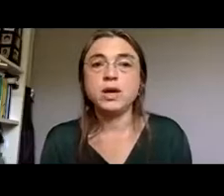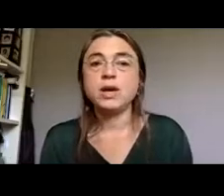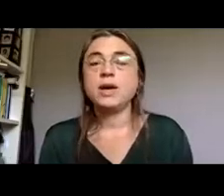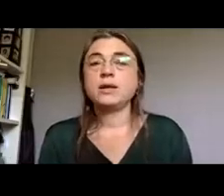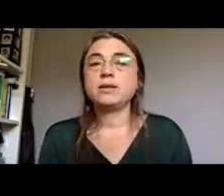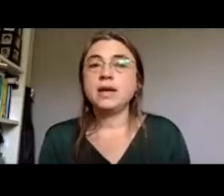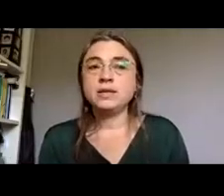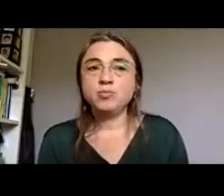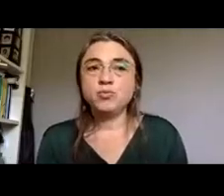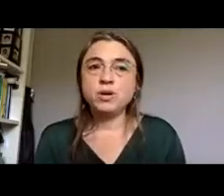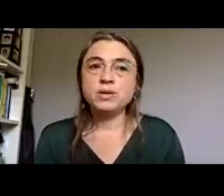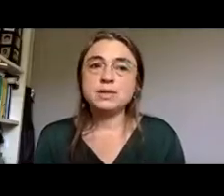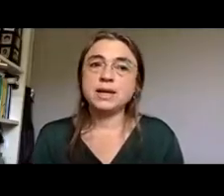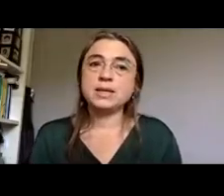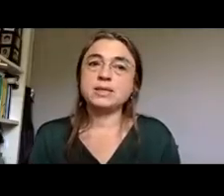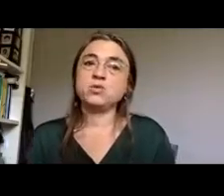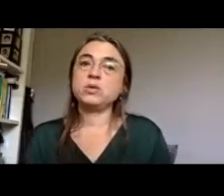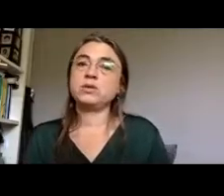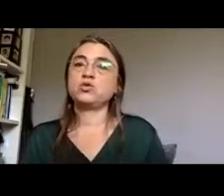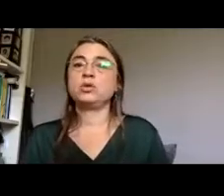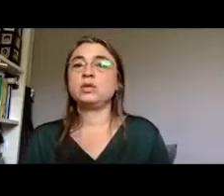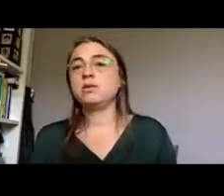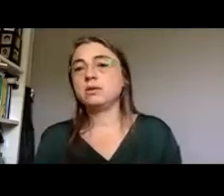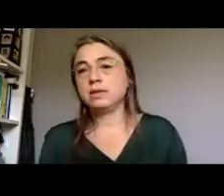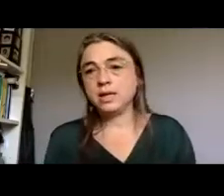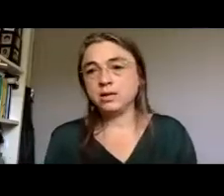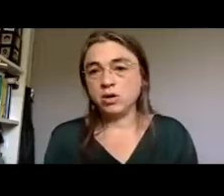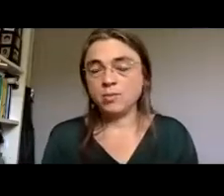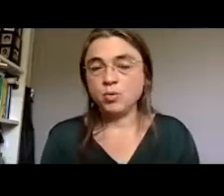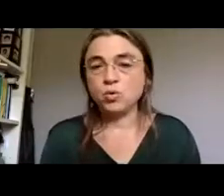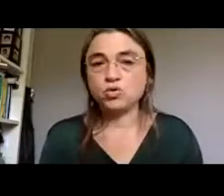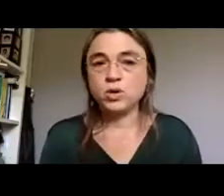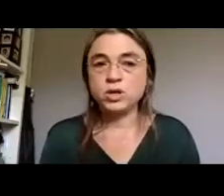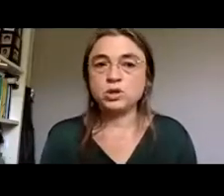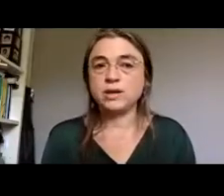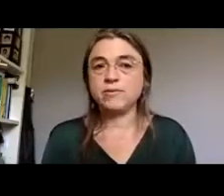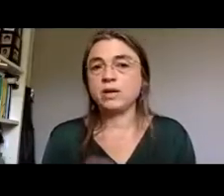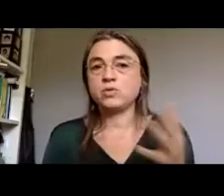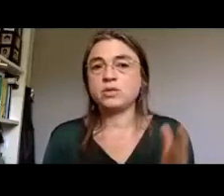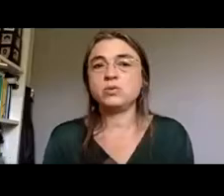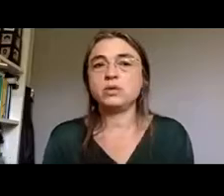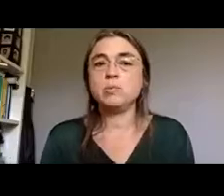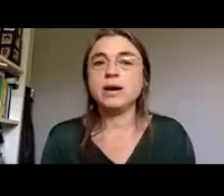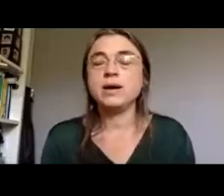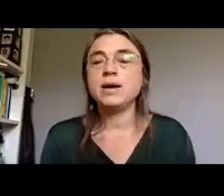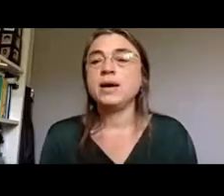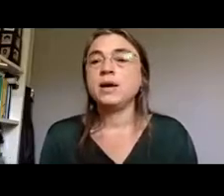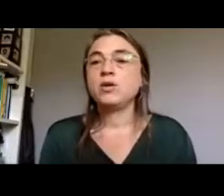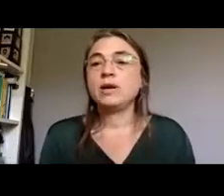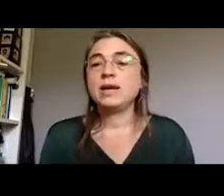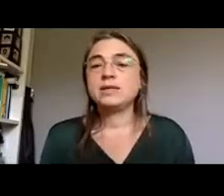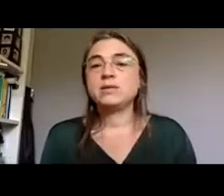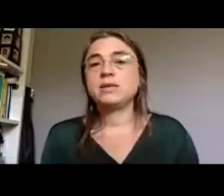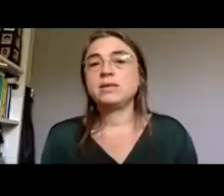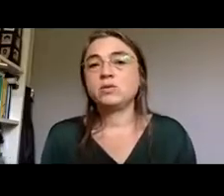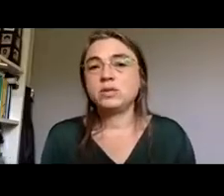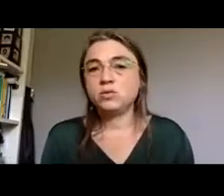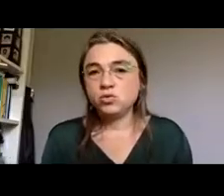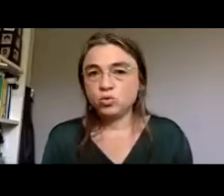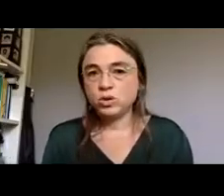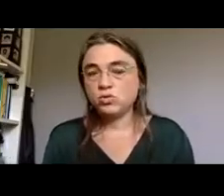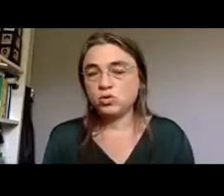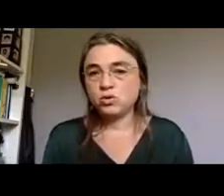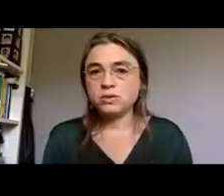l'autre. Dernier point, c'est la question des enjeux identitaires dans le rapport aux soins. Je l'avais annoncé au départ. La santé, c'est